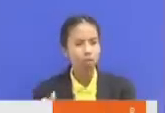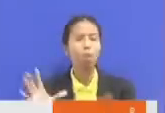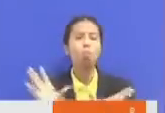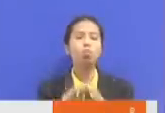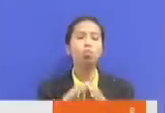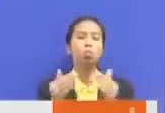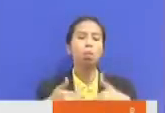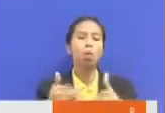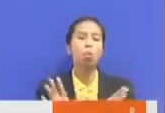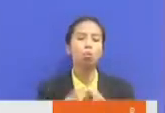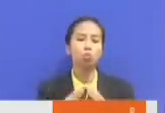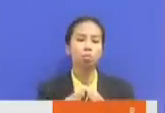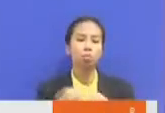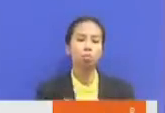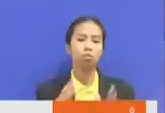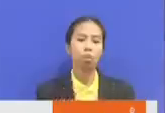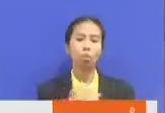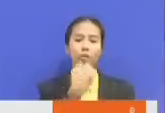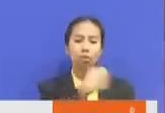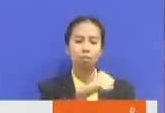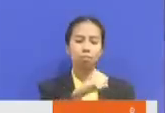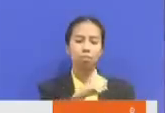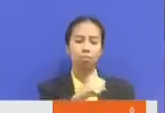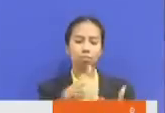แห่งนี้ในจำนวนฉีดท่าน